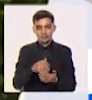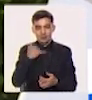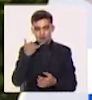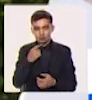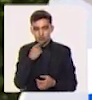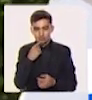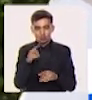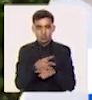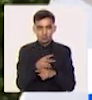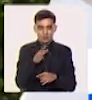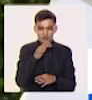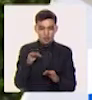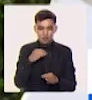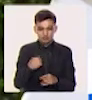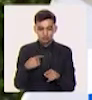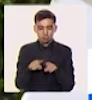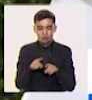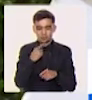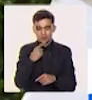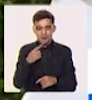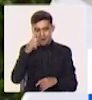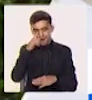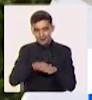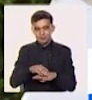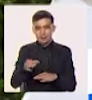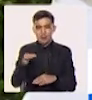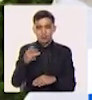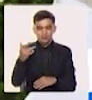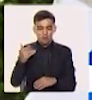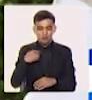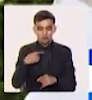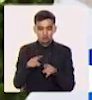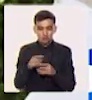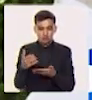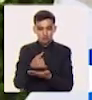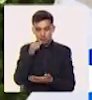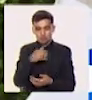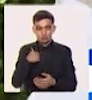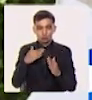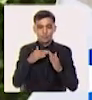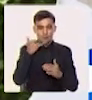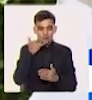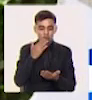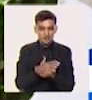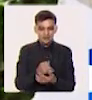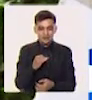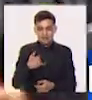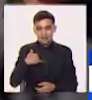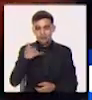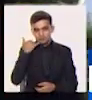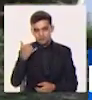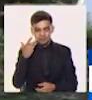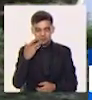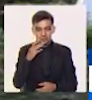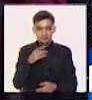түнгі уақыттарда басқа уақыттарда маған да қиындық тұрады. Аудан әкімшілігінің өзі іздеп мені таппай қалатын жағдайлар болады. Үйде телефонымыз бар, сол телефон арқылы әйтеуір хабарласып.